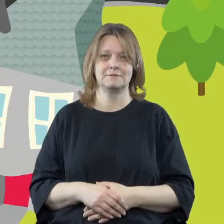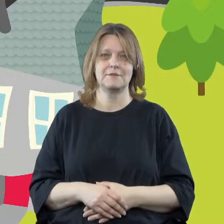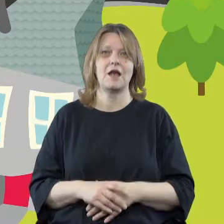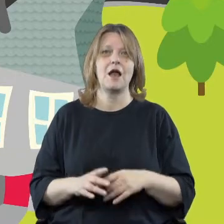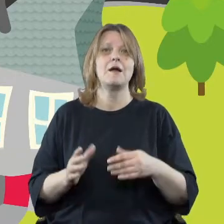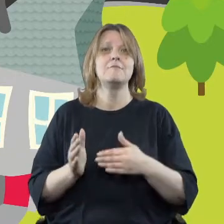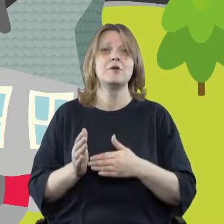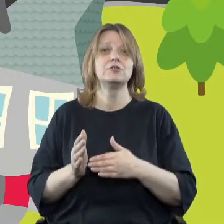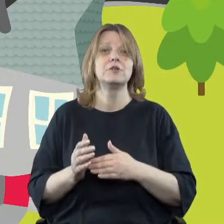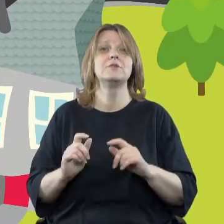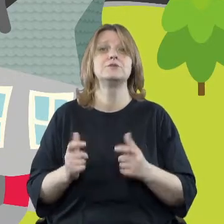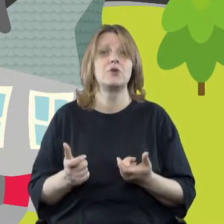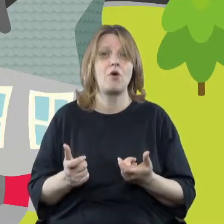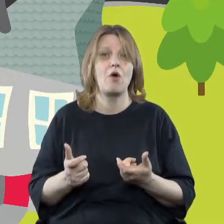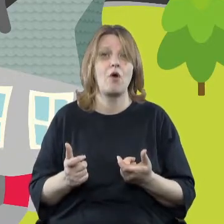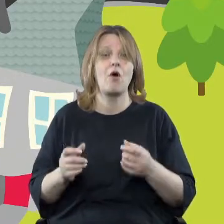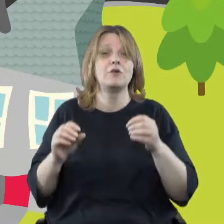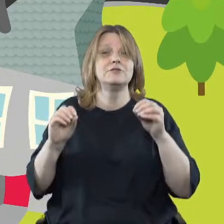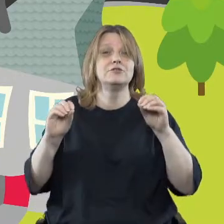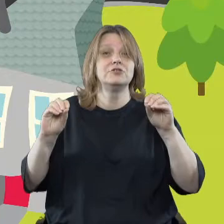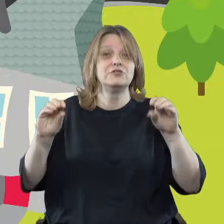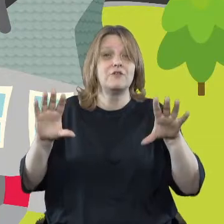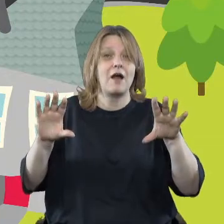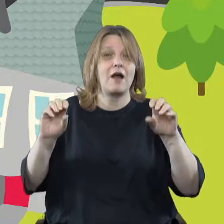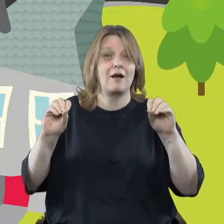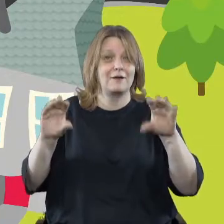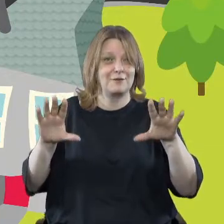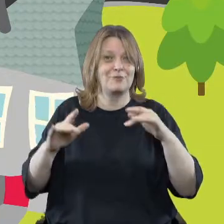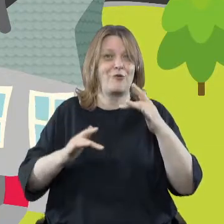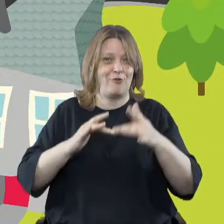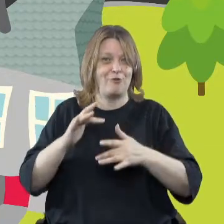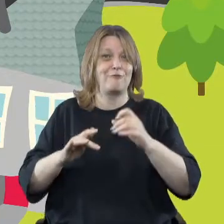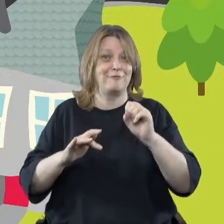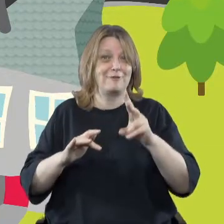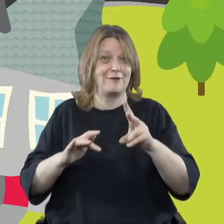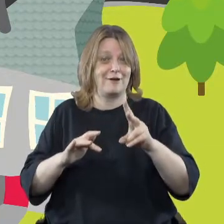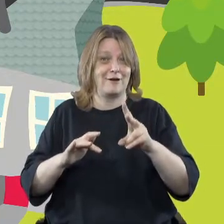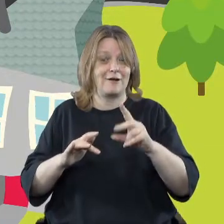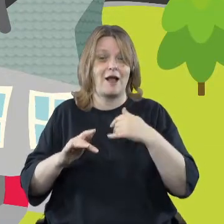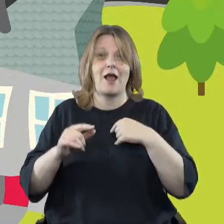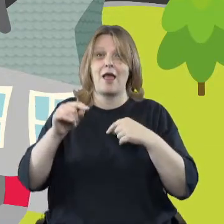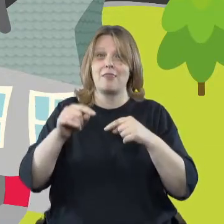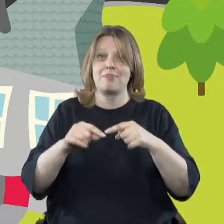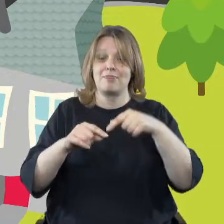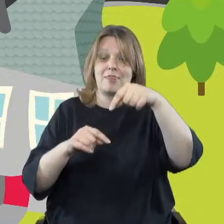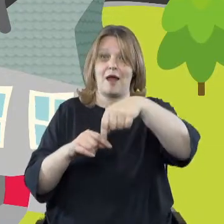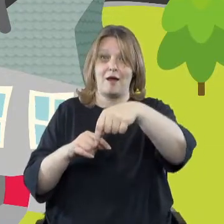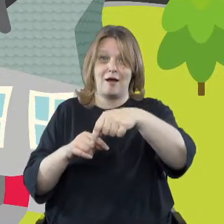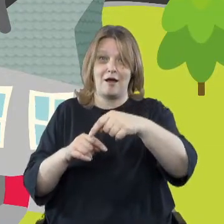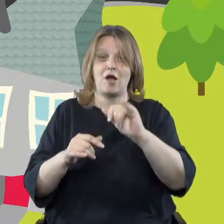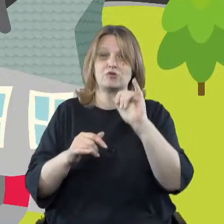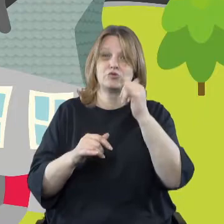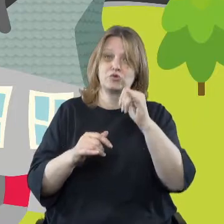Potrzebne będą, słuchajcie, światełka na rowerze, tak? Z przodu barwy żółtej bądź